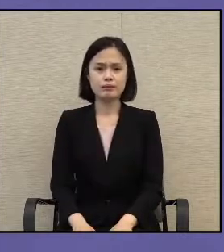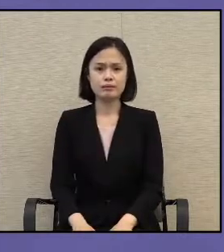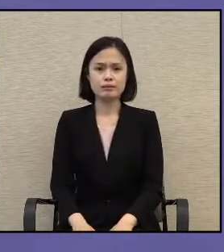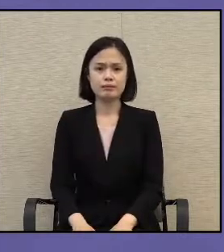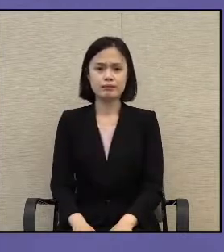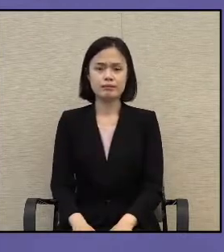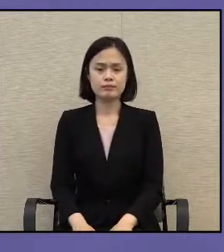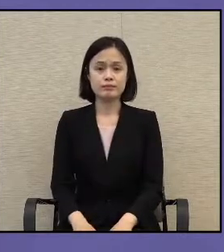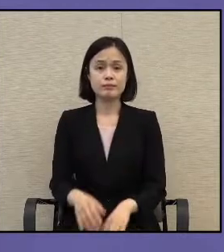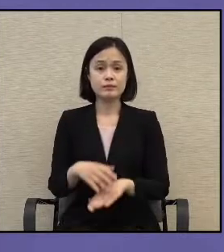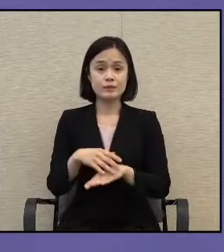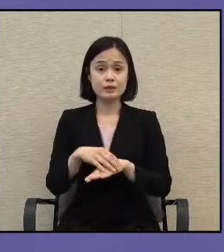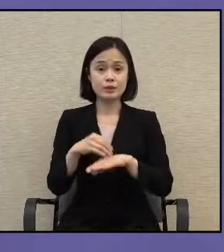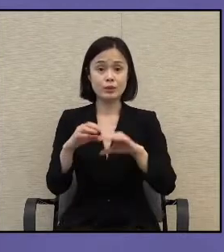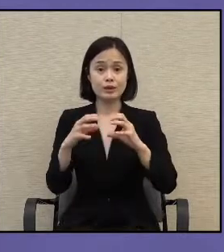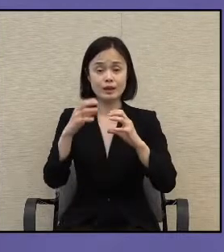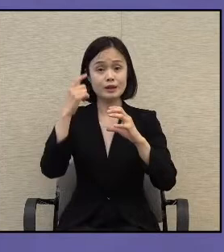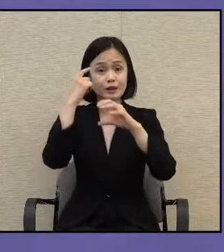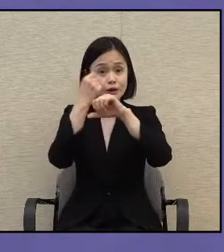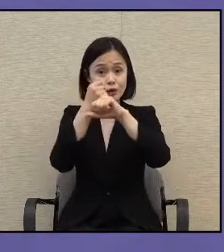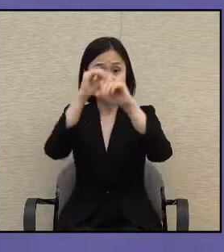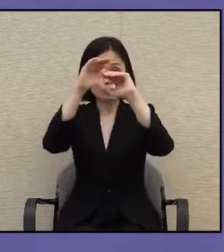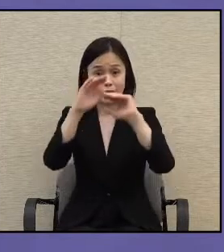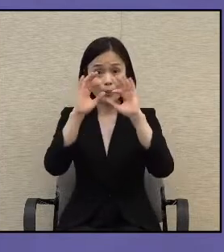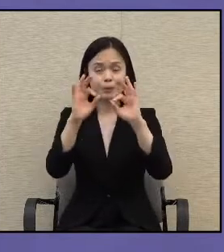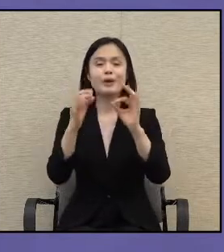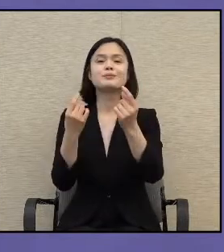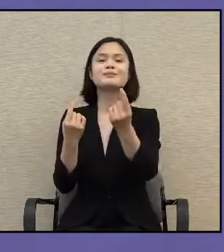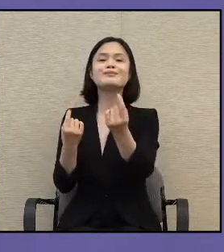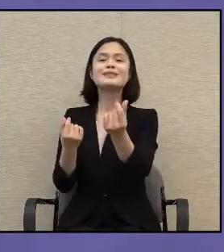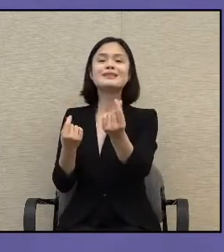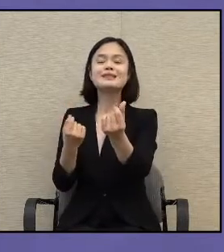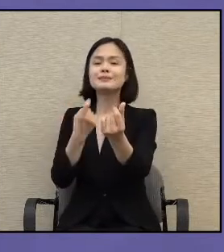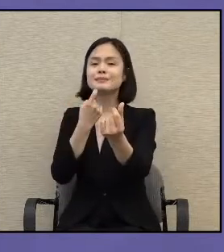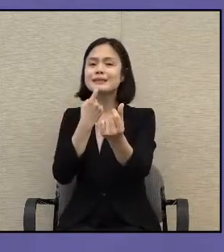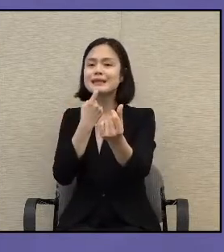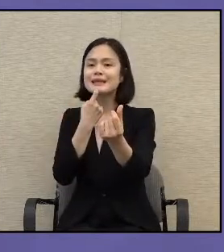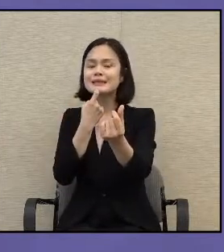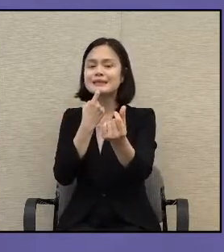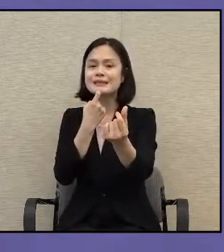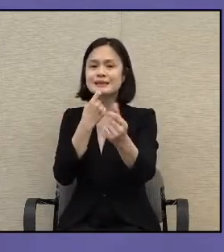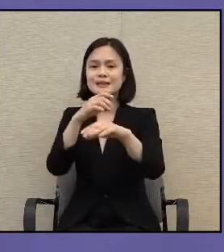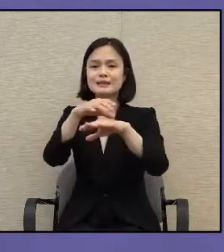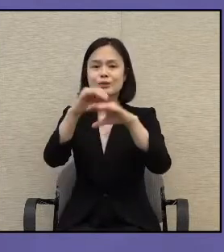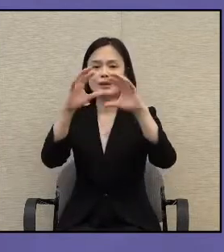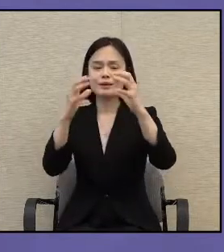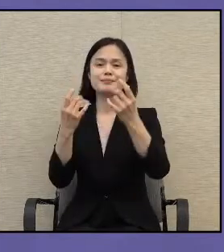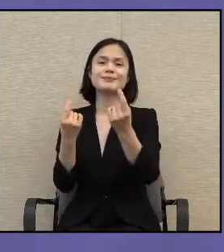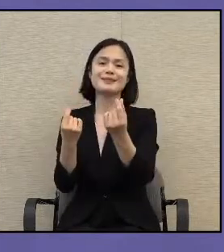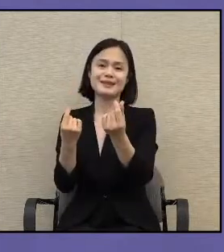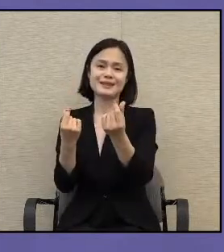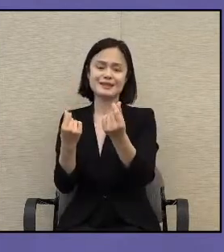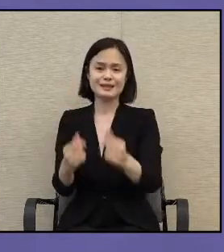스웨덴의 연구입니다. 비슷한 결과를 보여주고 있는 것이고요. 그래서 확실히 이렇게 이제